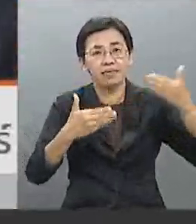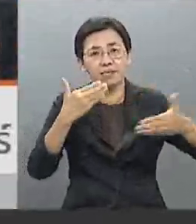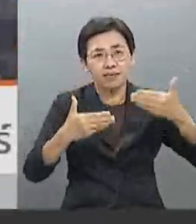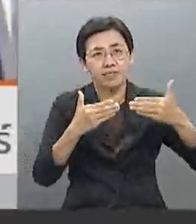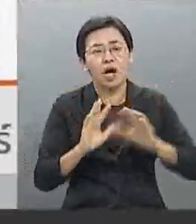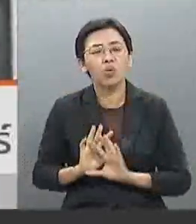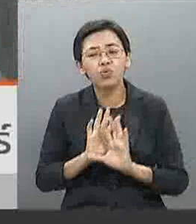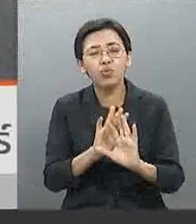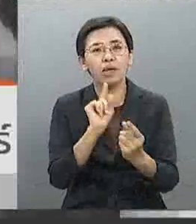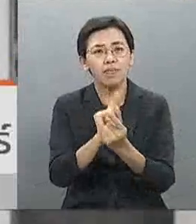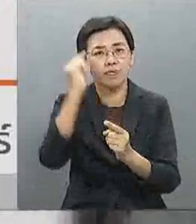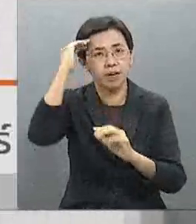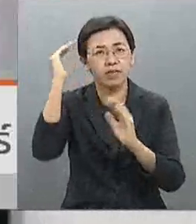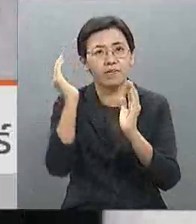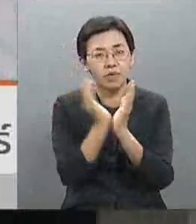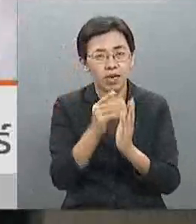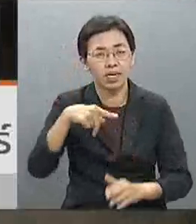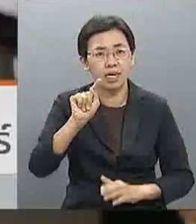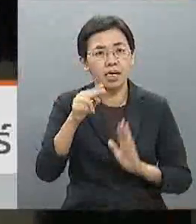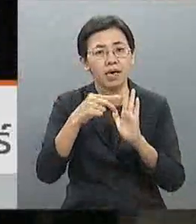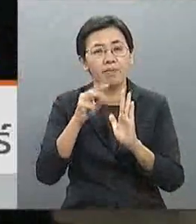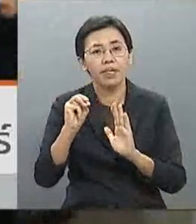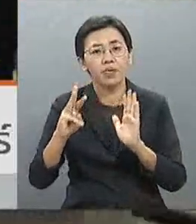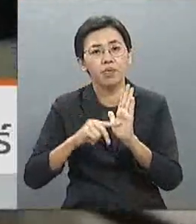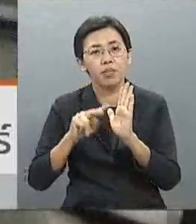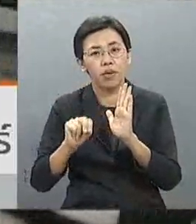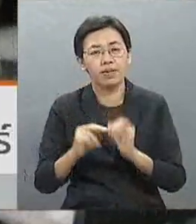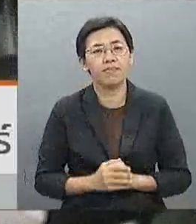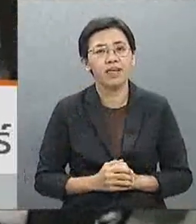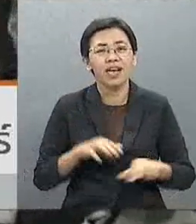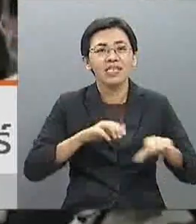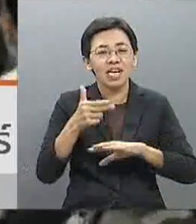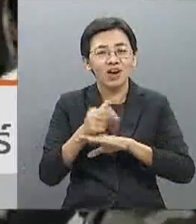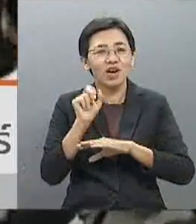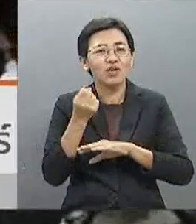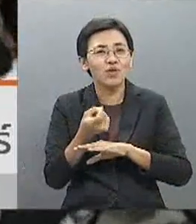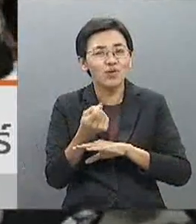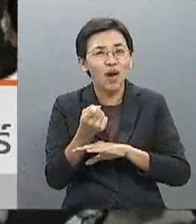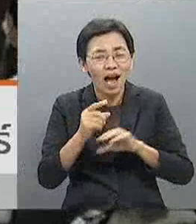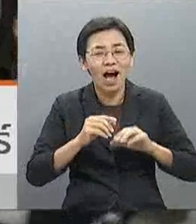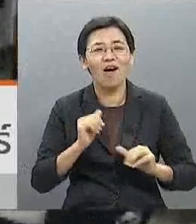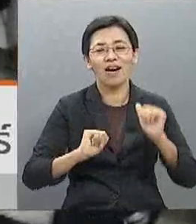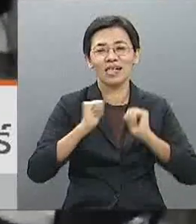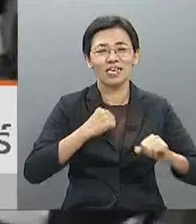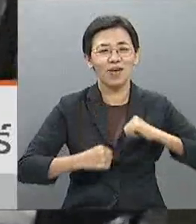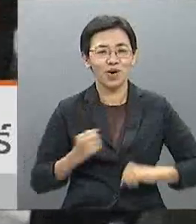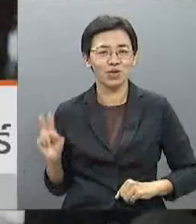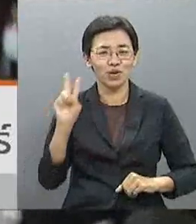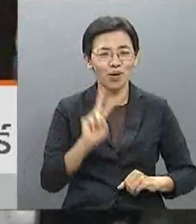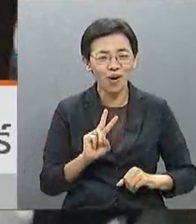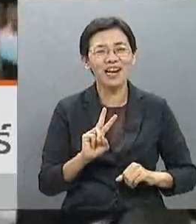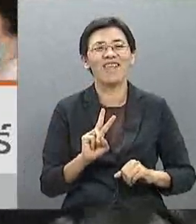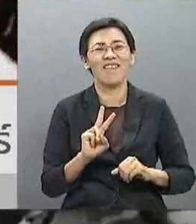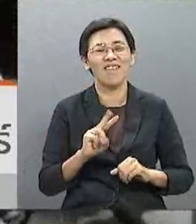านีตำรวจนครบาลปทุมวันกรณีมีการจัดไลฟ์สดเปิดตัว2นักแสดงวัยรุ่นที่โรงภาพยนตร์พารากอนซินิเพล็กซ์ชั้น5